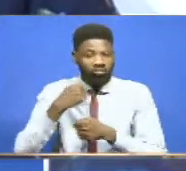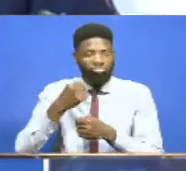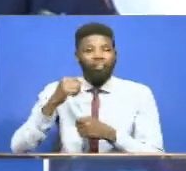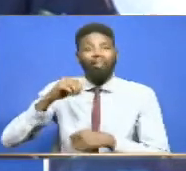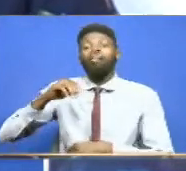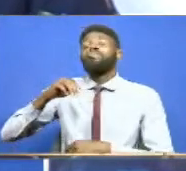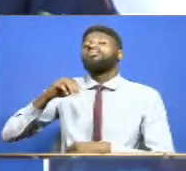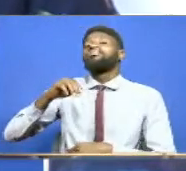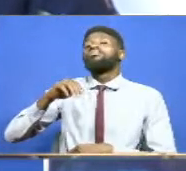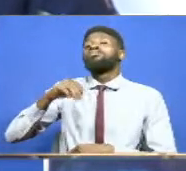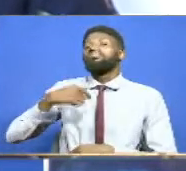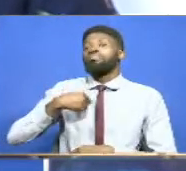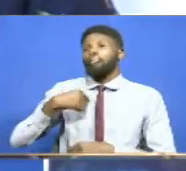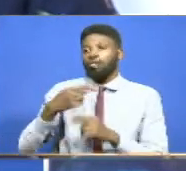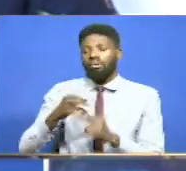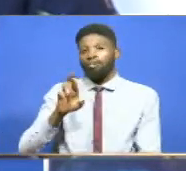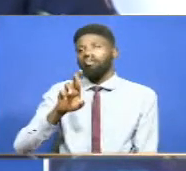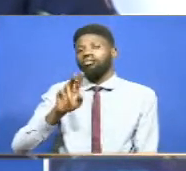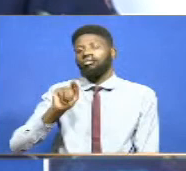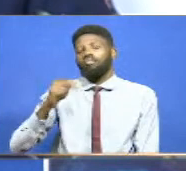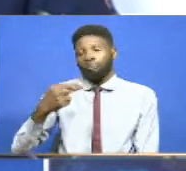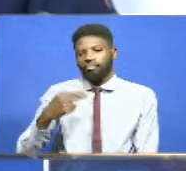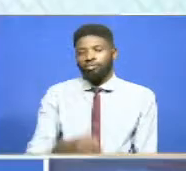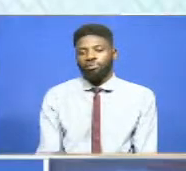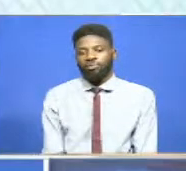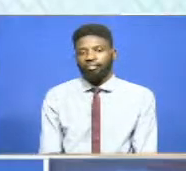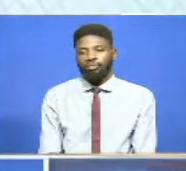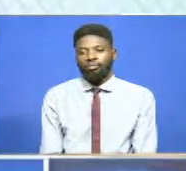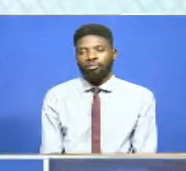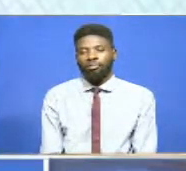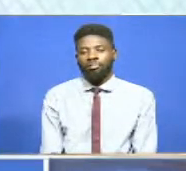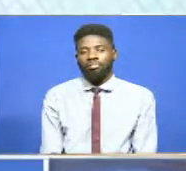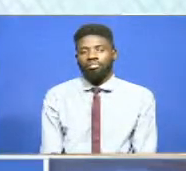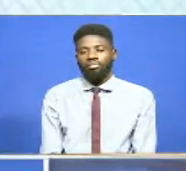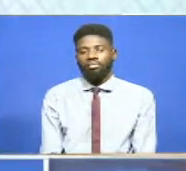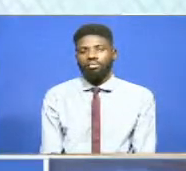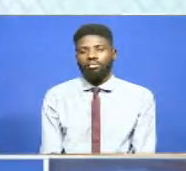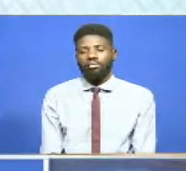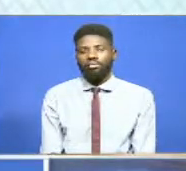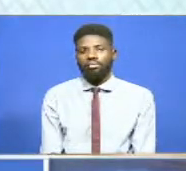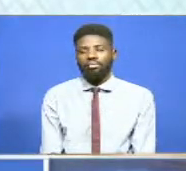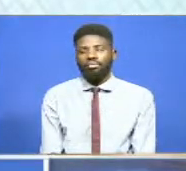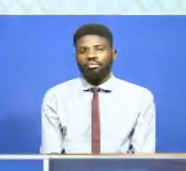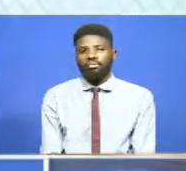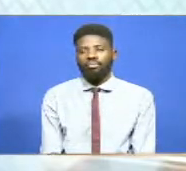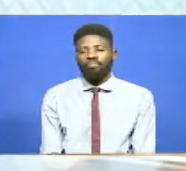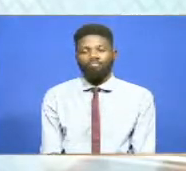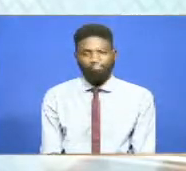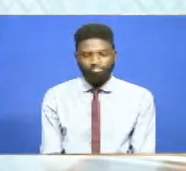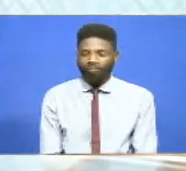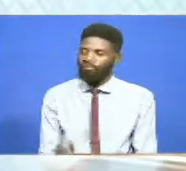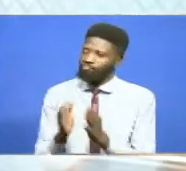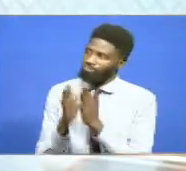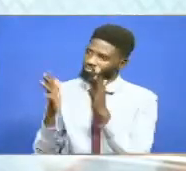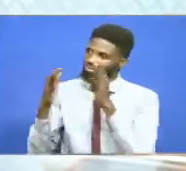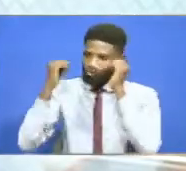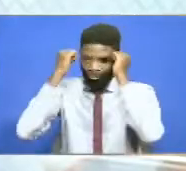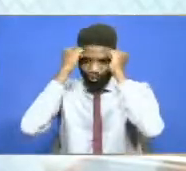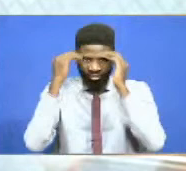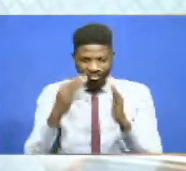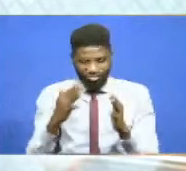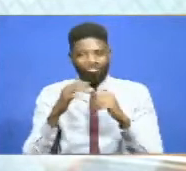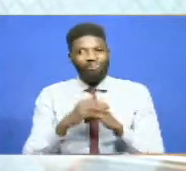Mie ni Ruth Wamboi. Aya, hongera kwa wanafunzi hao.